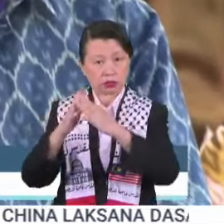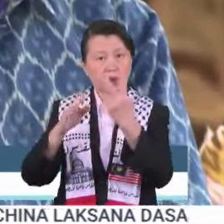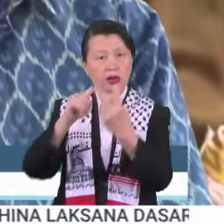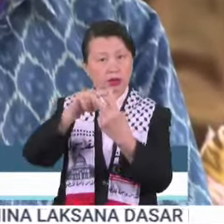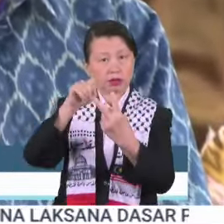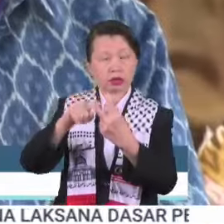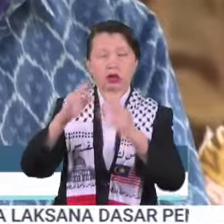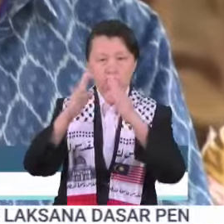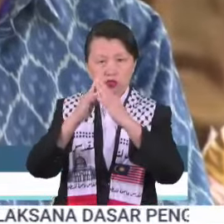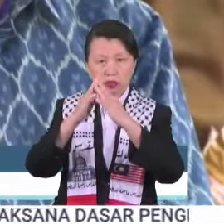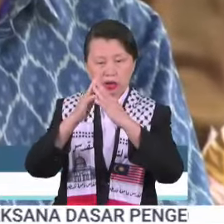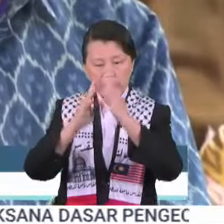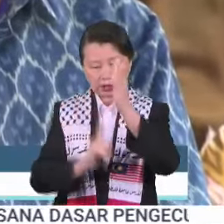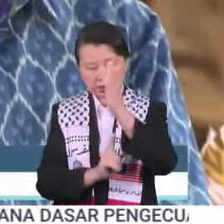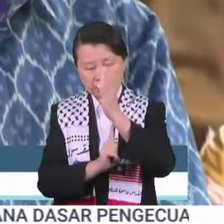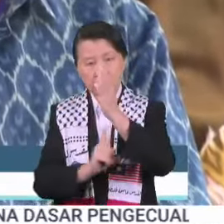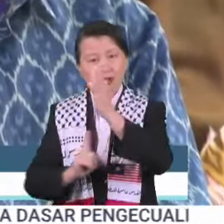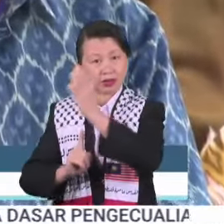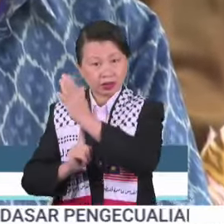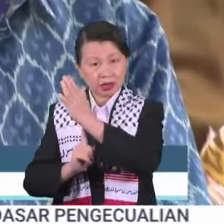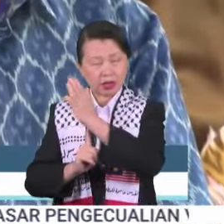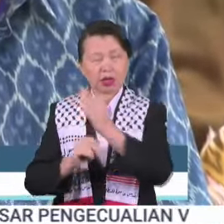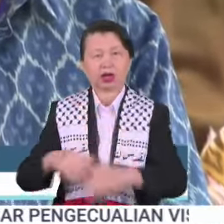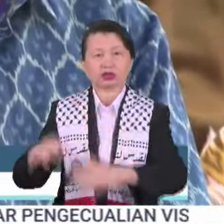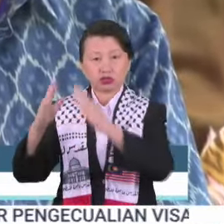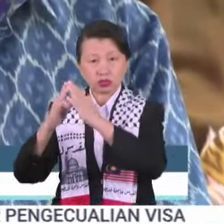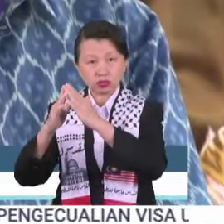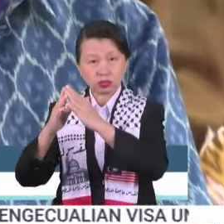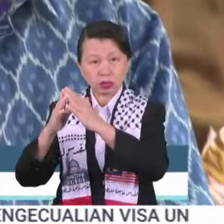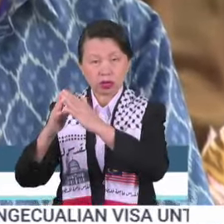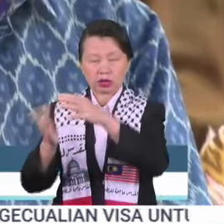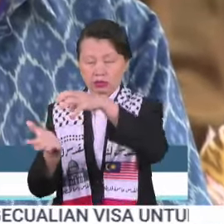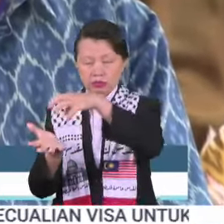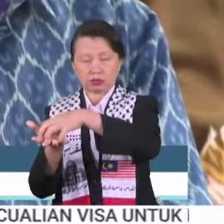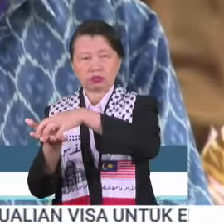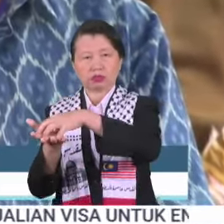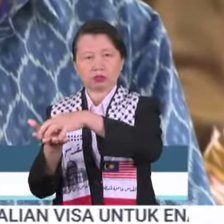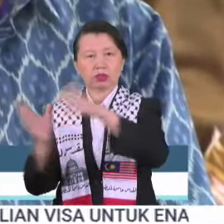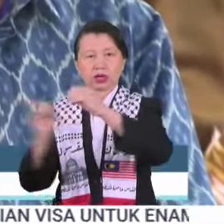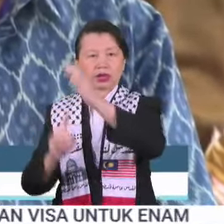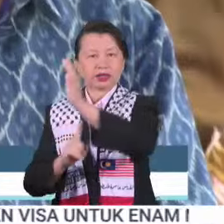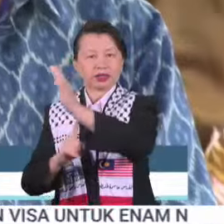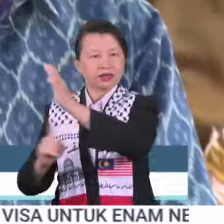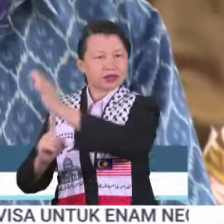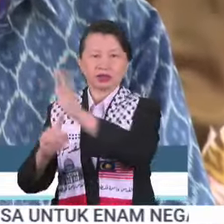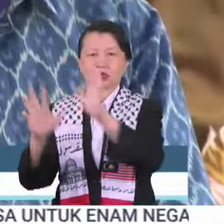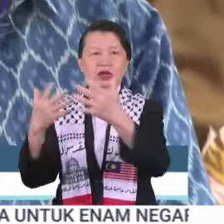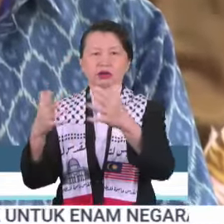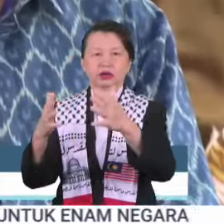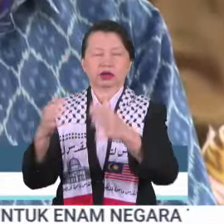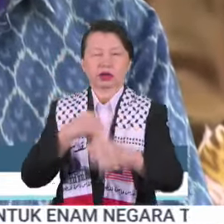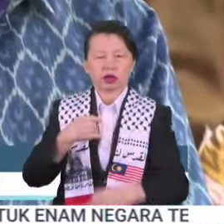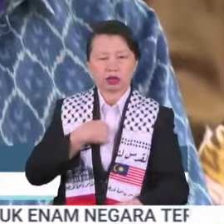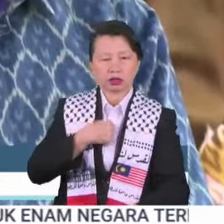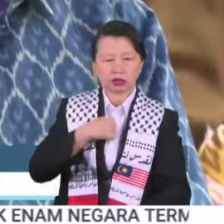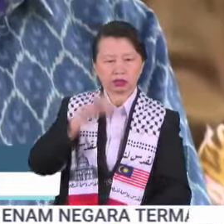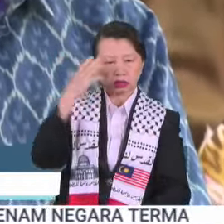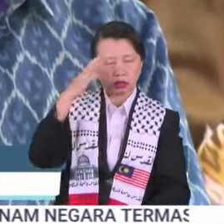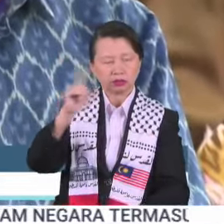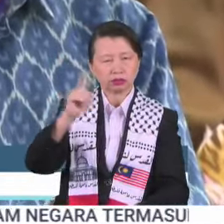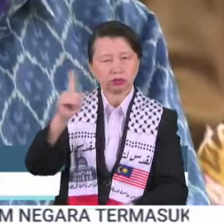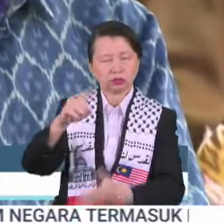satu rumah bertiang dan satu rumah tak tak ada bertiang so saya sendiri tak tahu